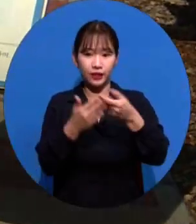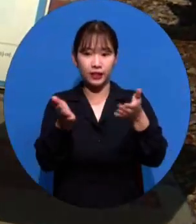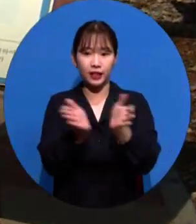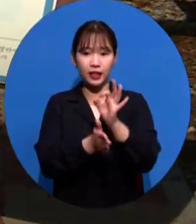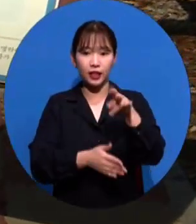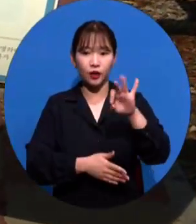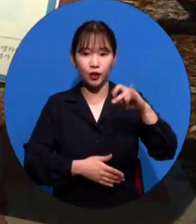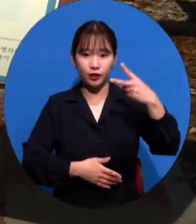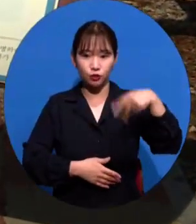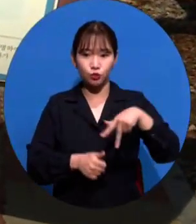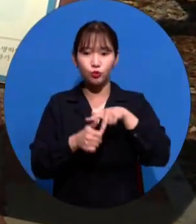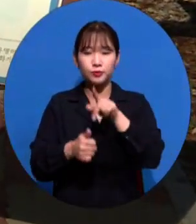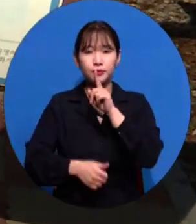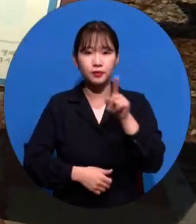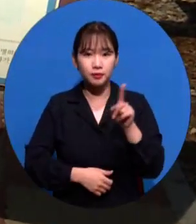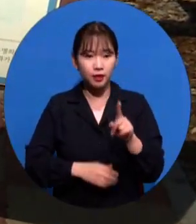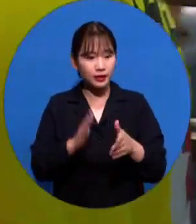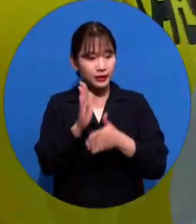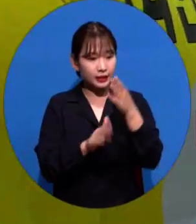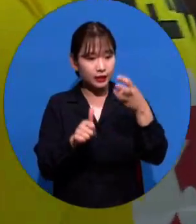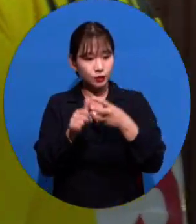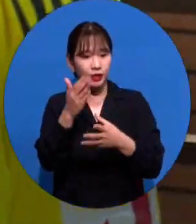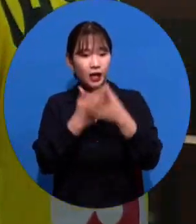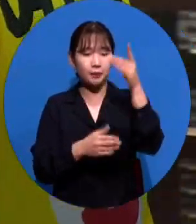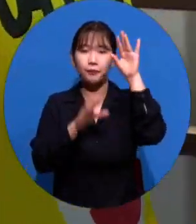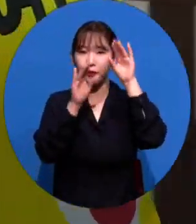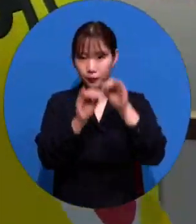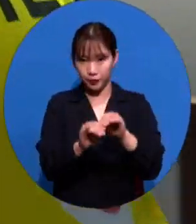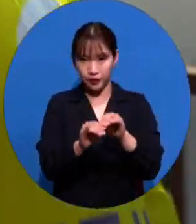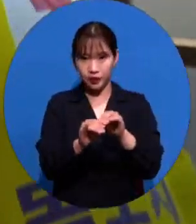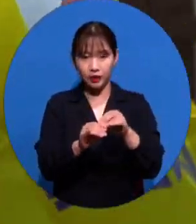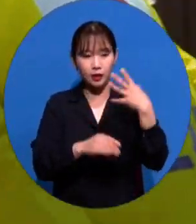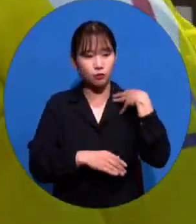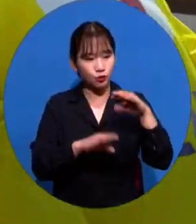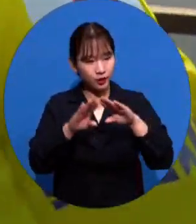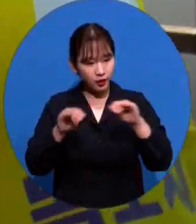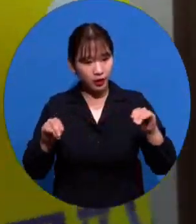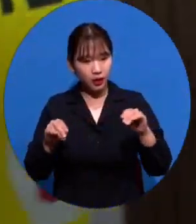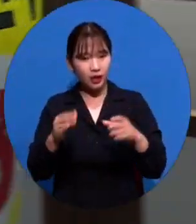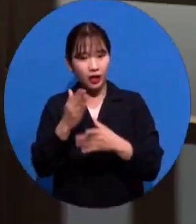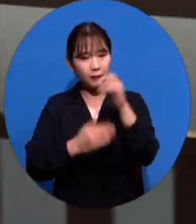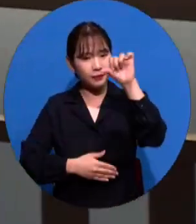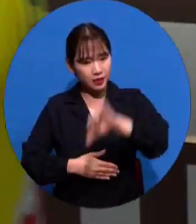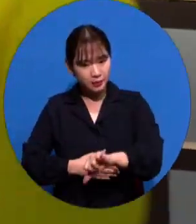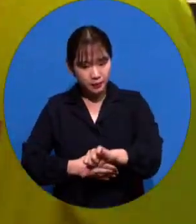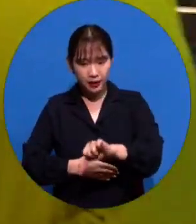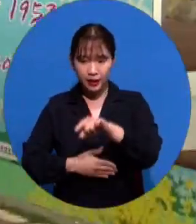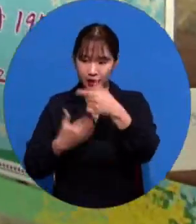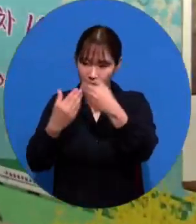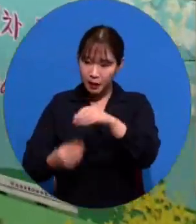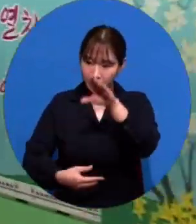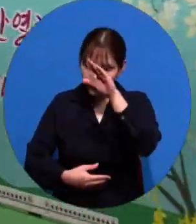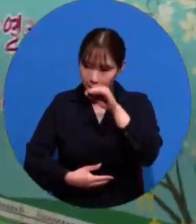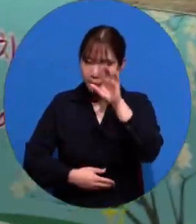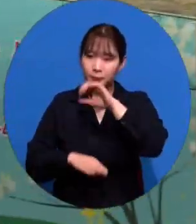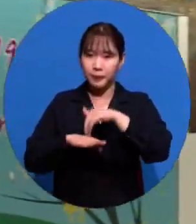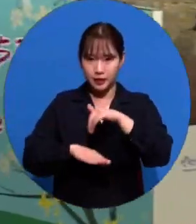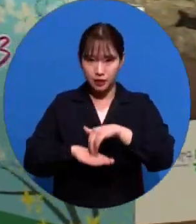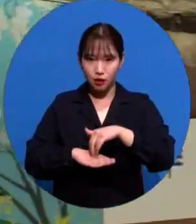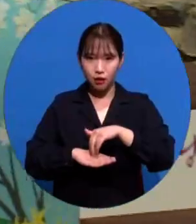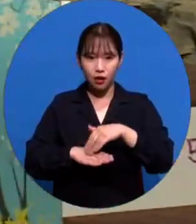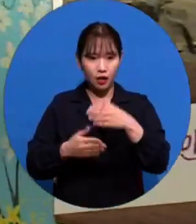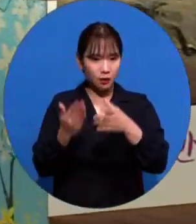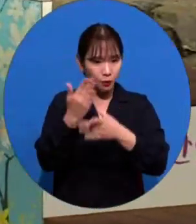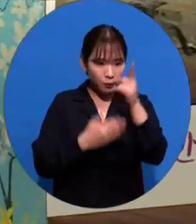여인두 예비후보는 시군 통합에 찬성하지만 무안반도 통합 실패 사례 반성, 통합의